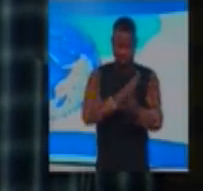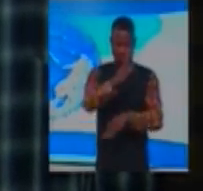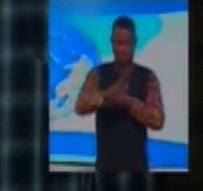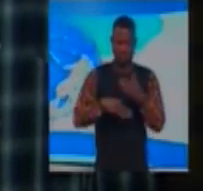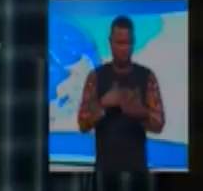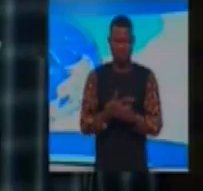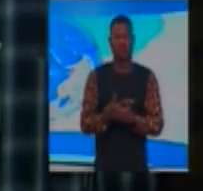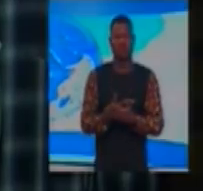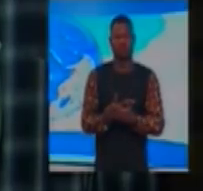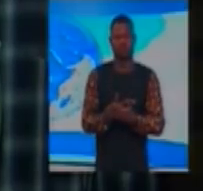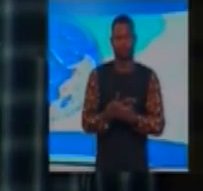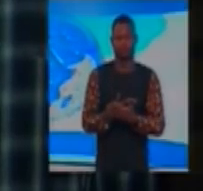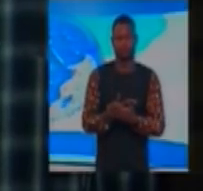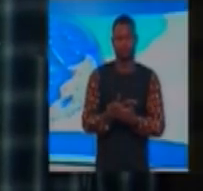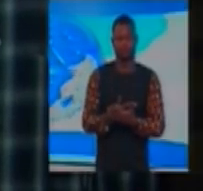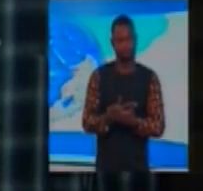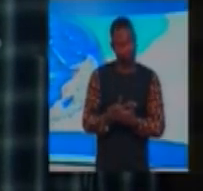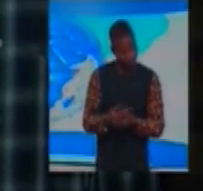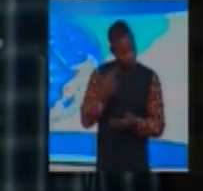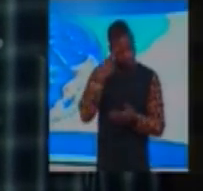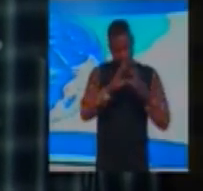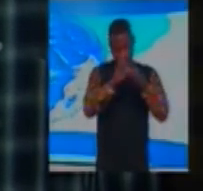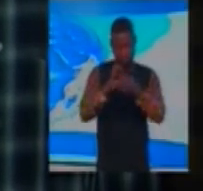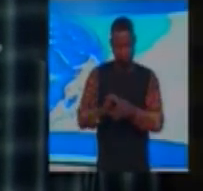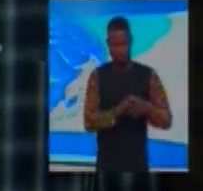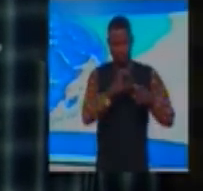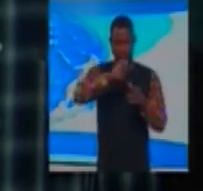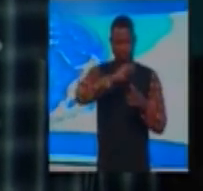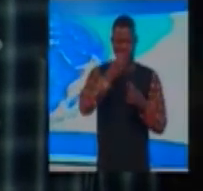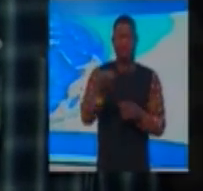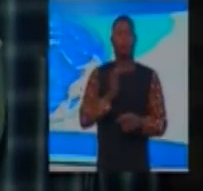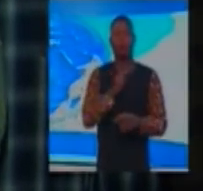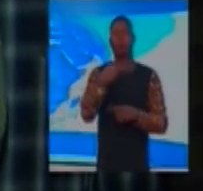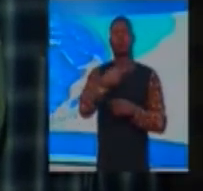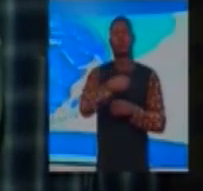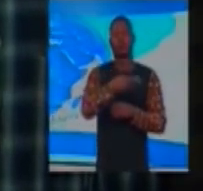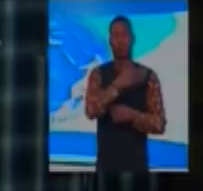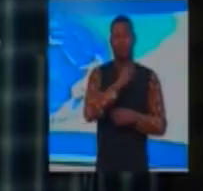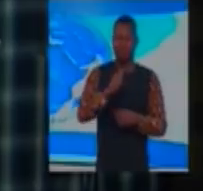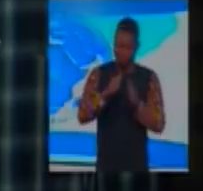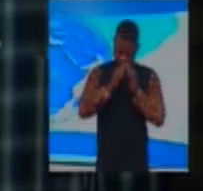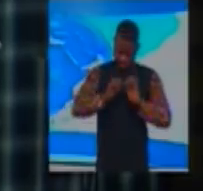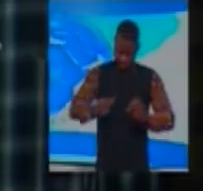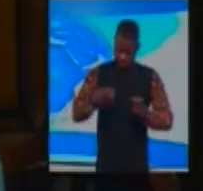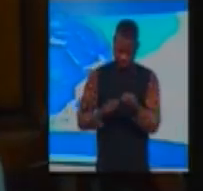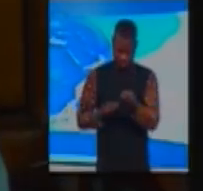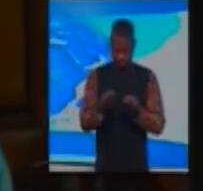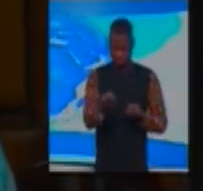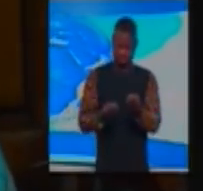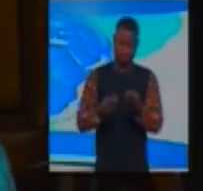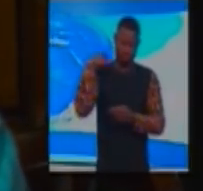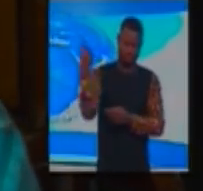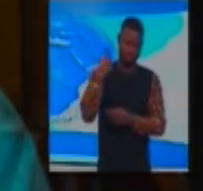pays, pour que nous ayons la cohésion entre nous, n'est-ce pas, et que la paix règne entre nous.